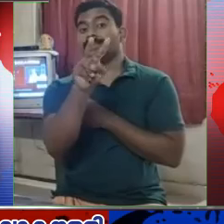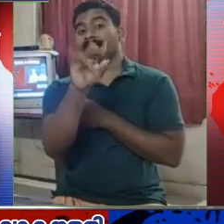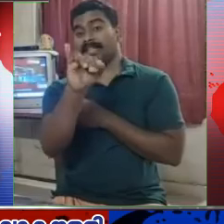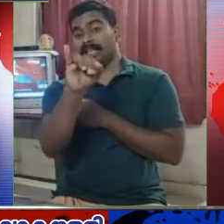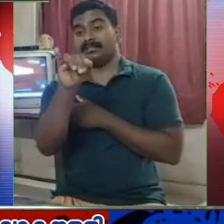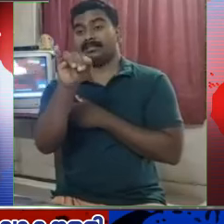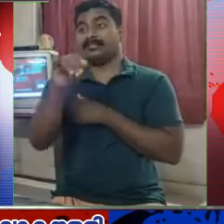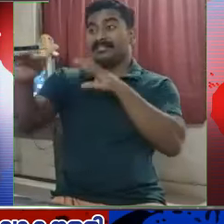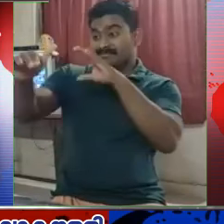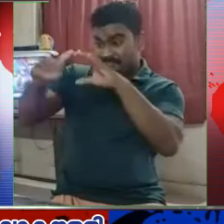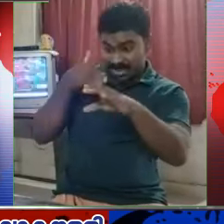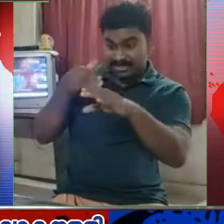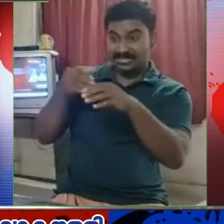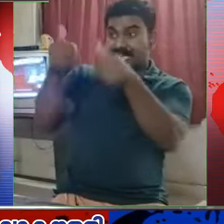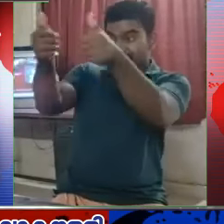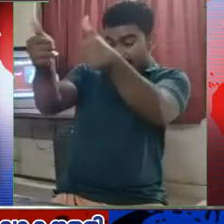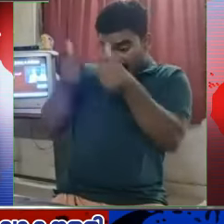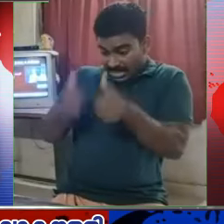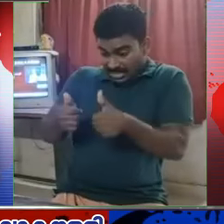1,69,291 പേരാണ്.